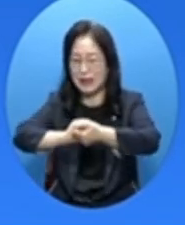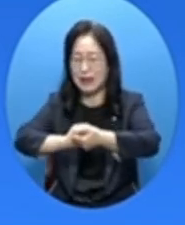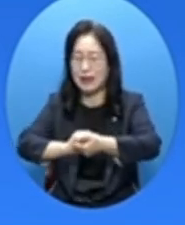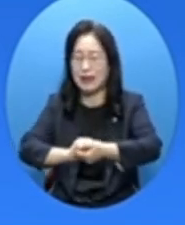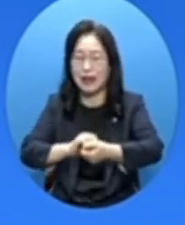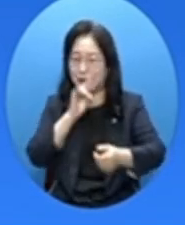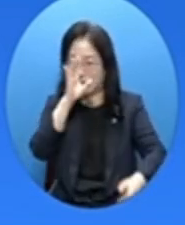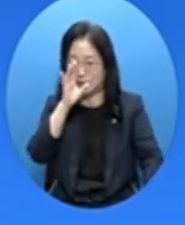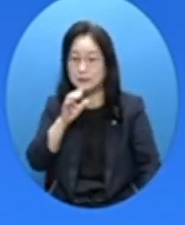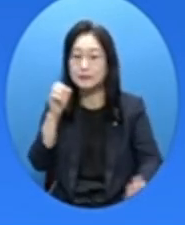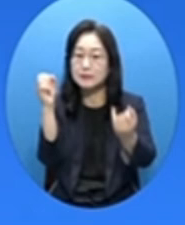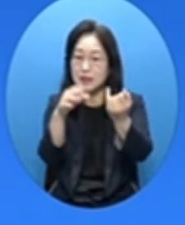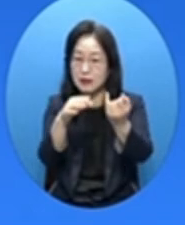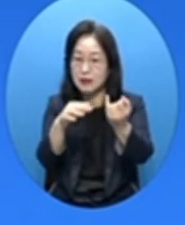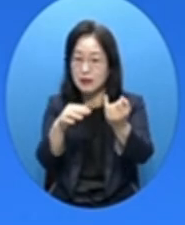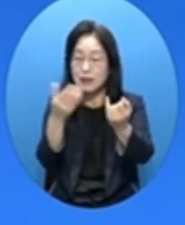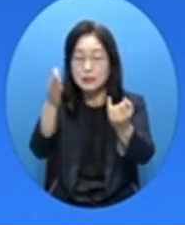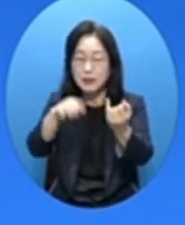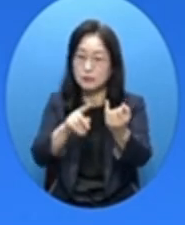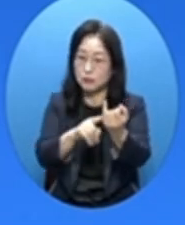늘 얘기했습니다 그러나